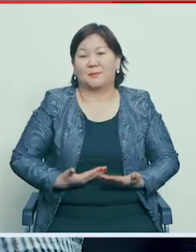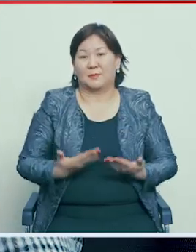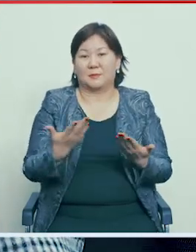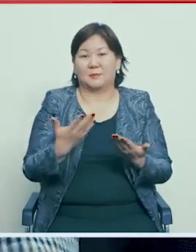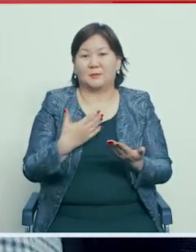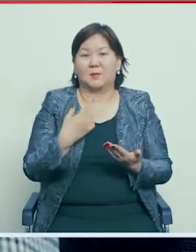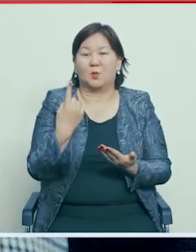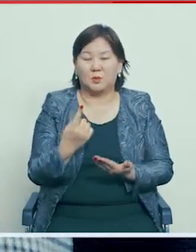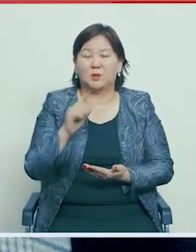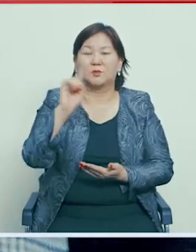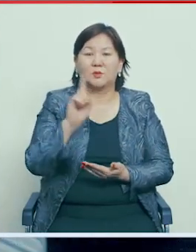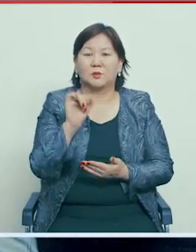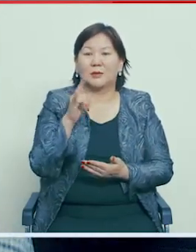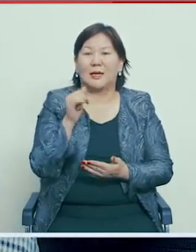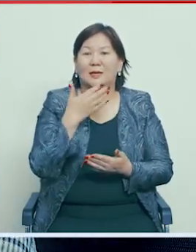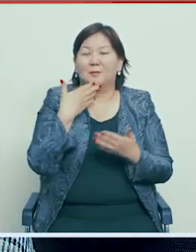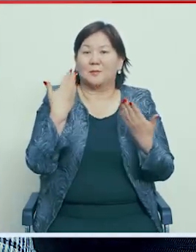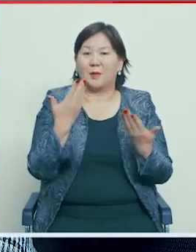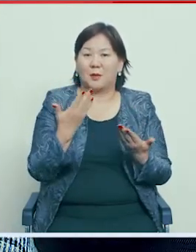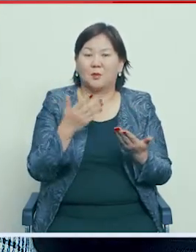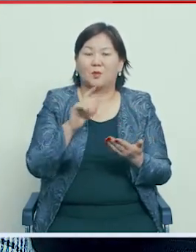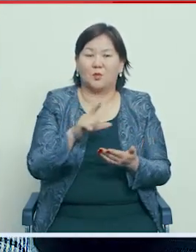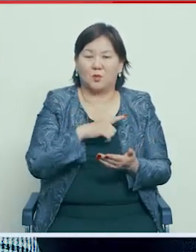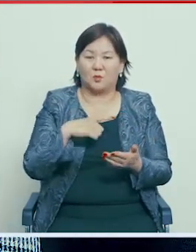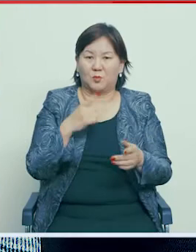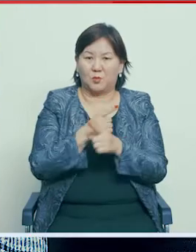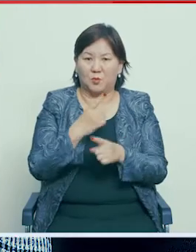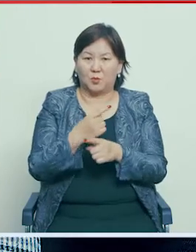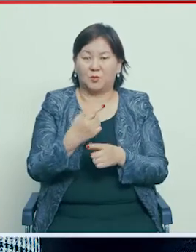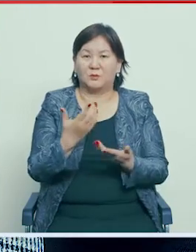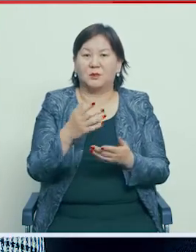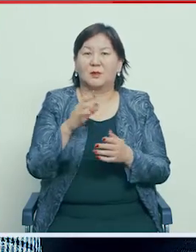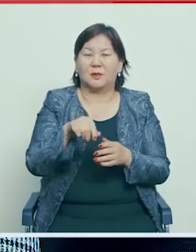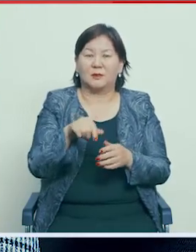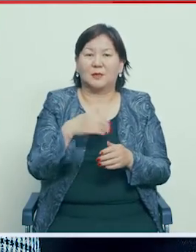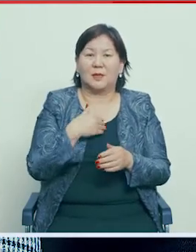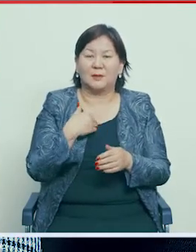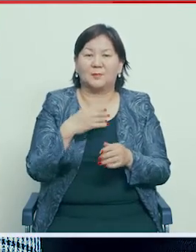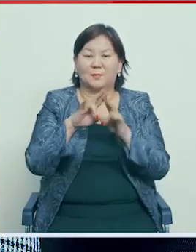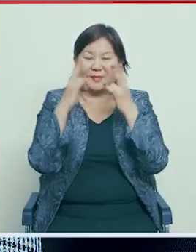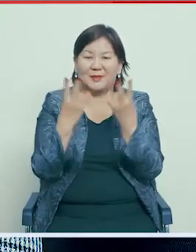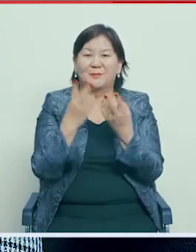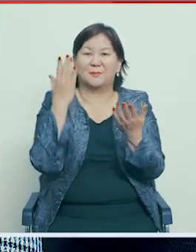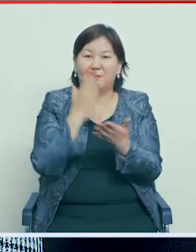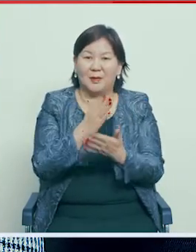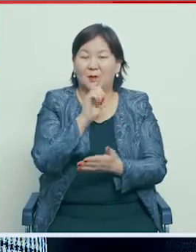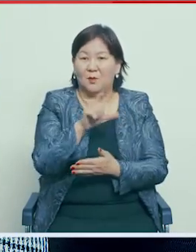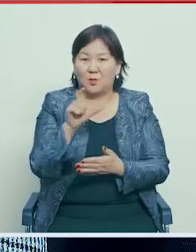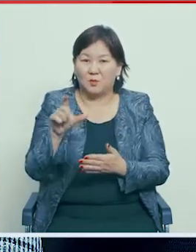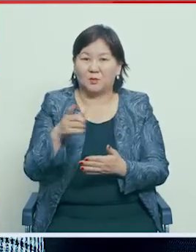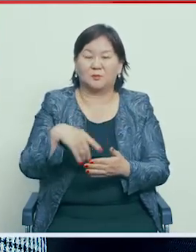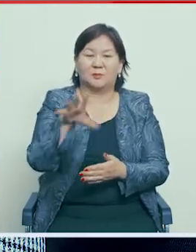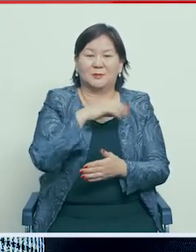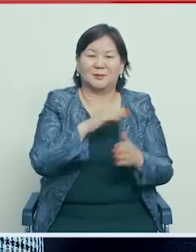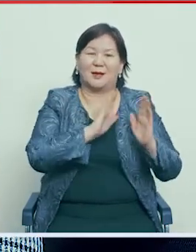өөр хүлэн зөвшөөрөхөөс арга байхгүй тий. Одоо тэгээд тэр бол уул нь миний буруу биш тий. Тэгтэл чинь манай нийгэмд байгаа хүмүүс биднэрт одоо